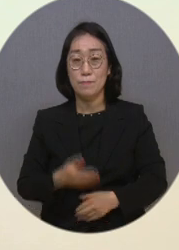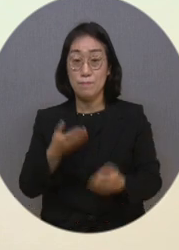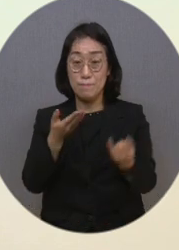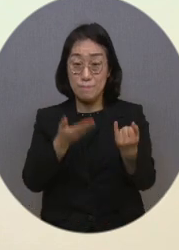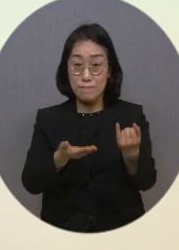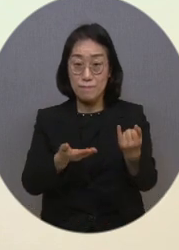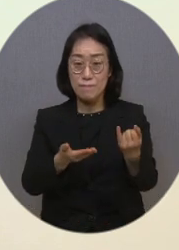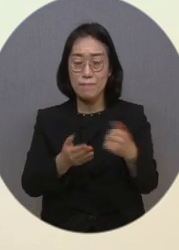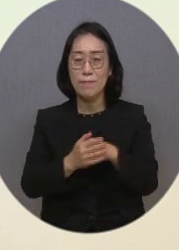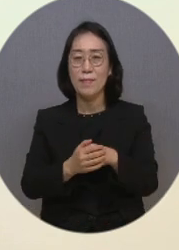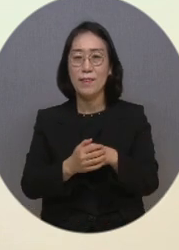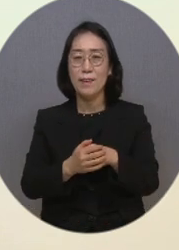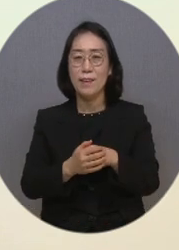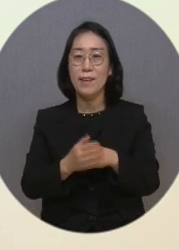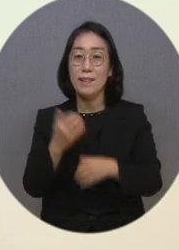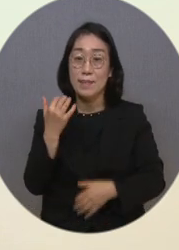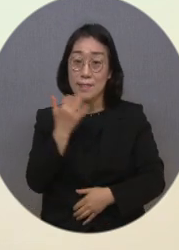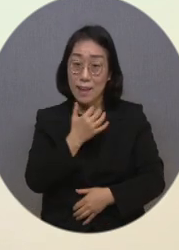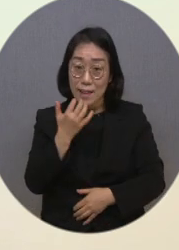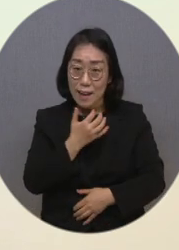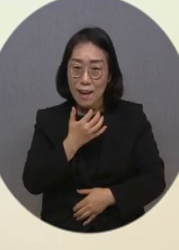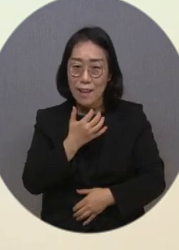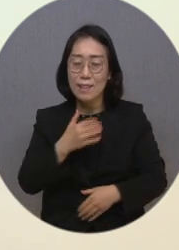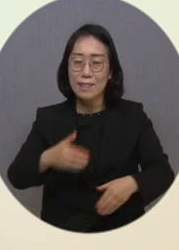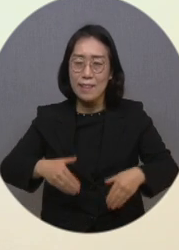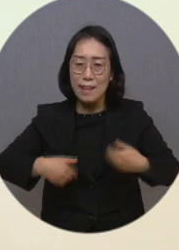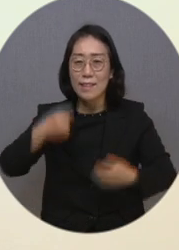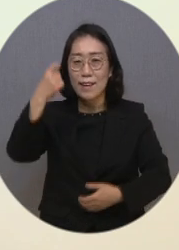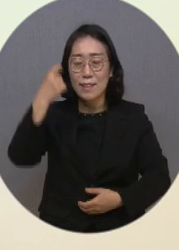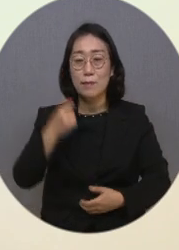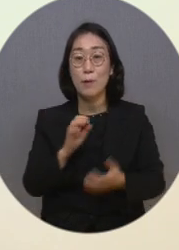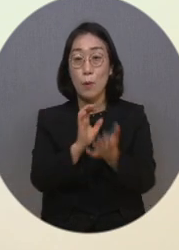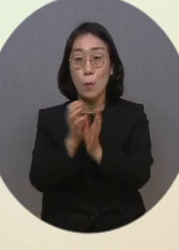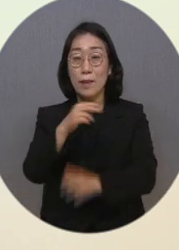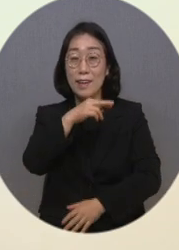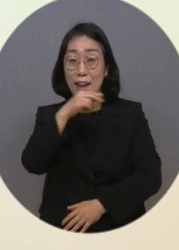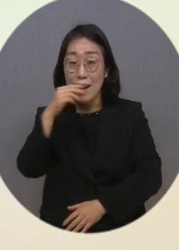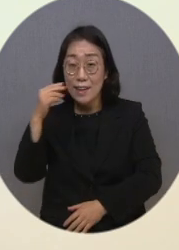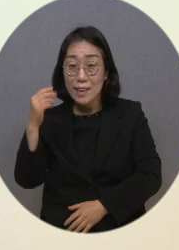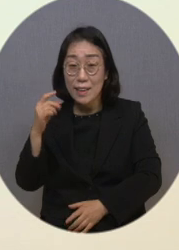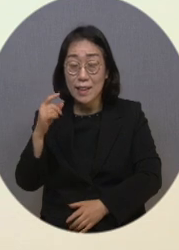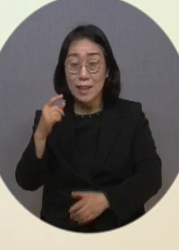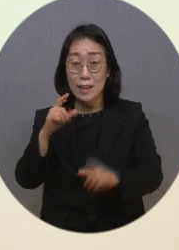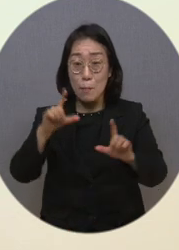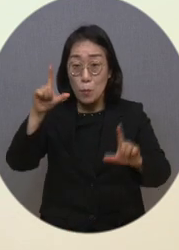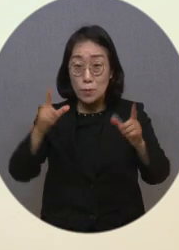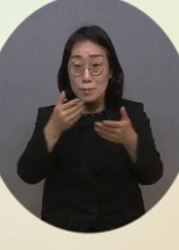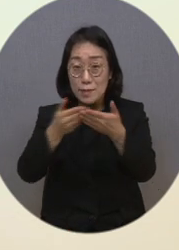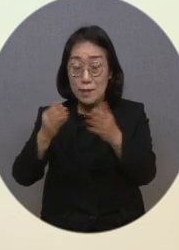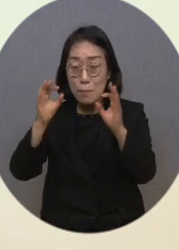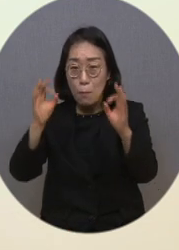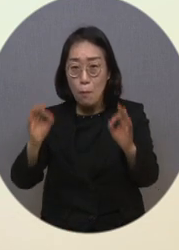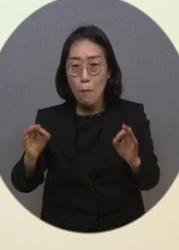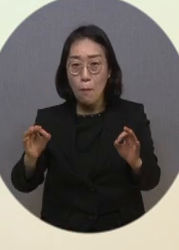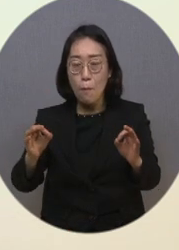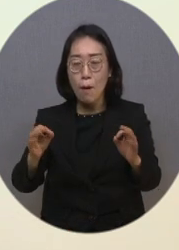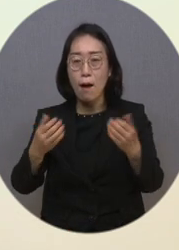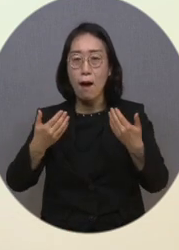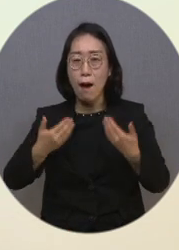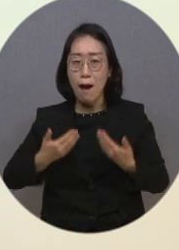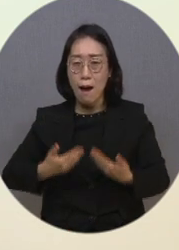작가의 섬세한 붓질과 따뜻한 색감으로 아름다운 꽃향기를 먹으면 작품들은 화사하고 은은한